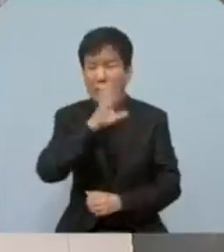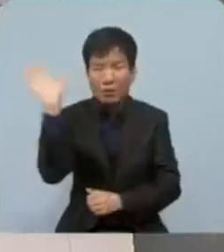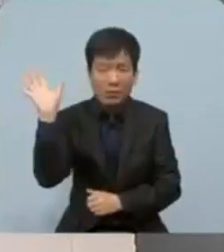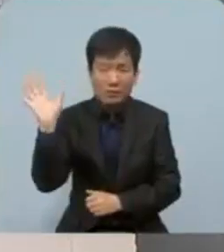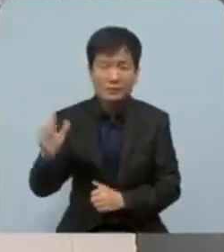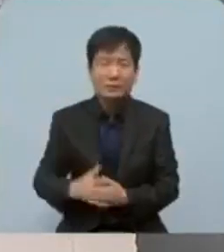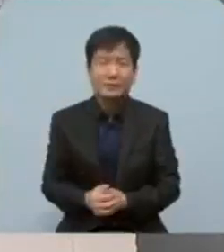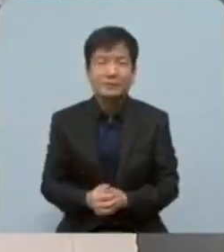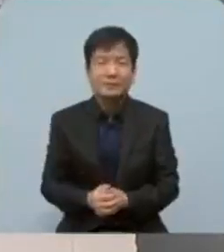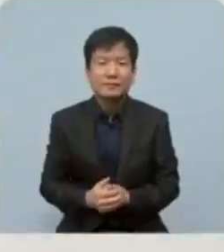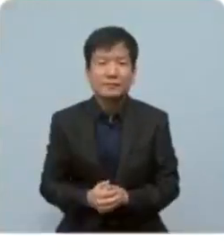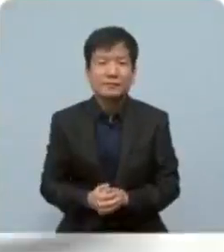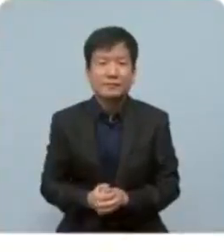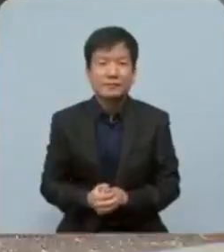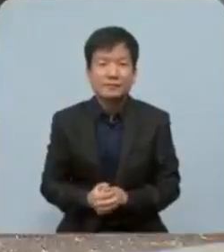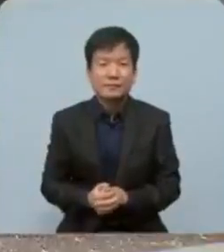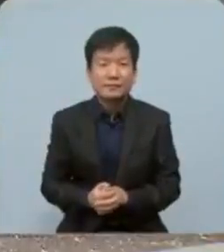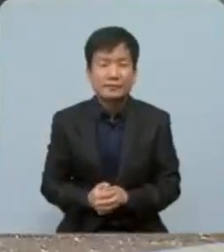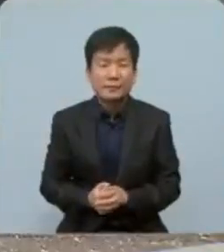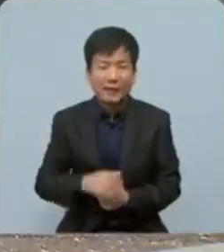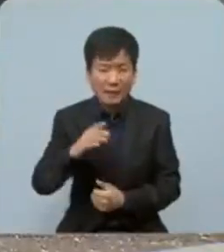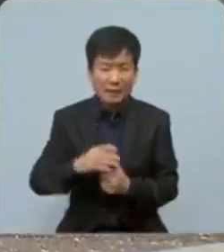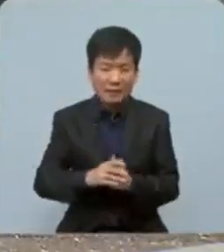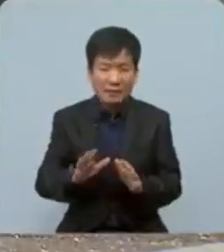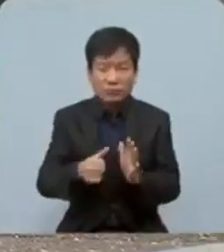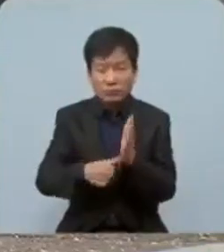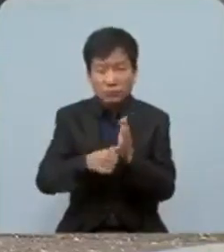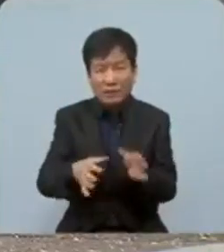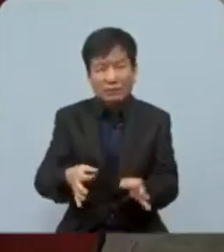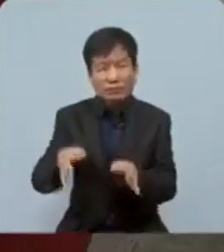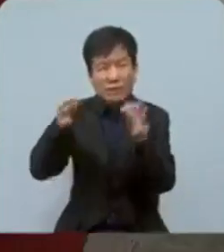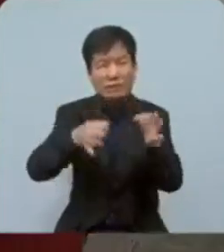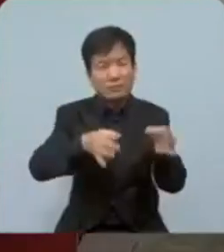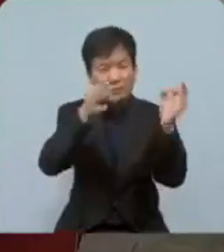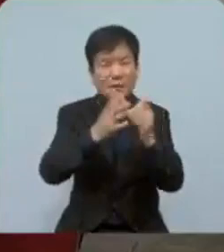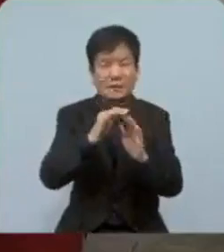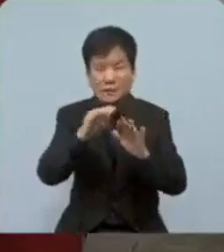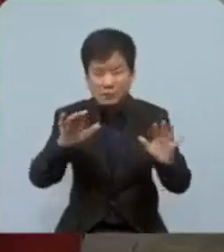그런 게 전혀 없었어요. 하루가 다르게 치솟는 물가에